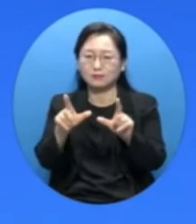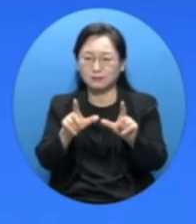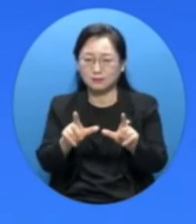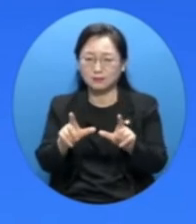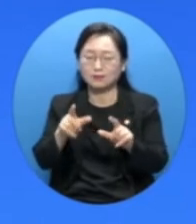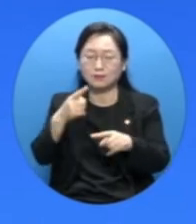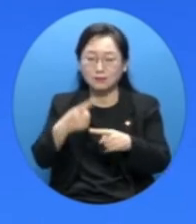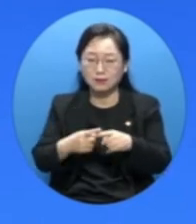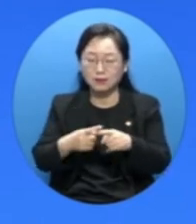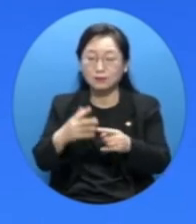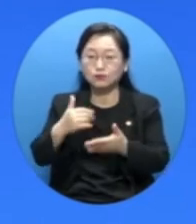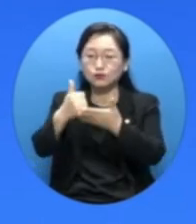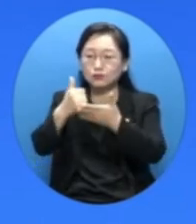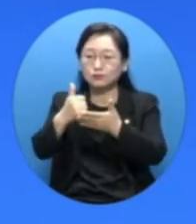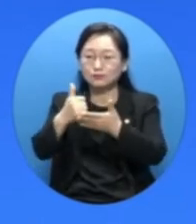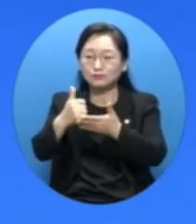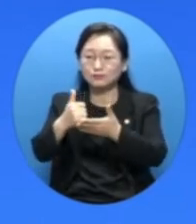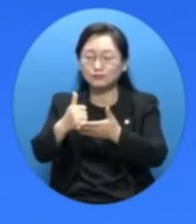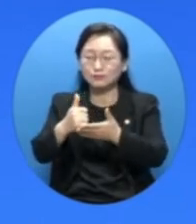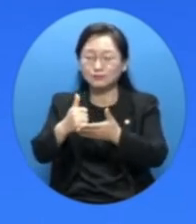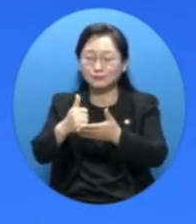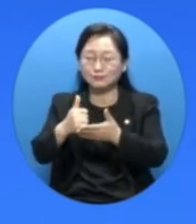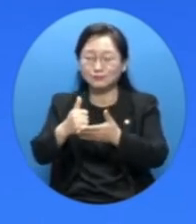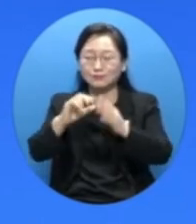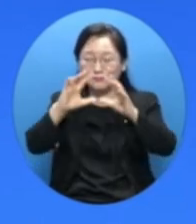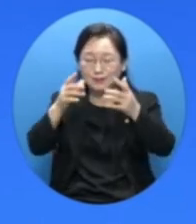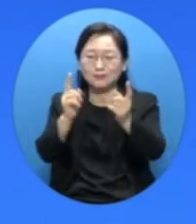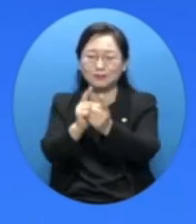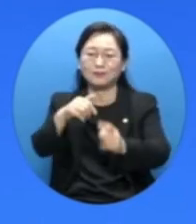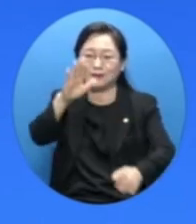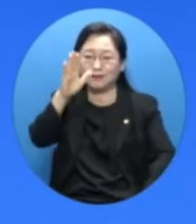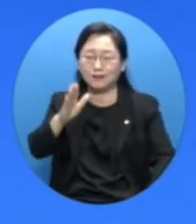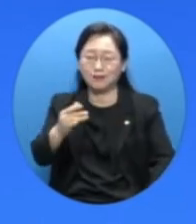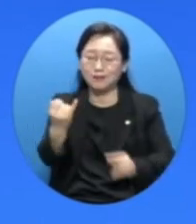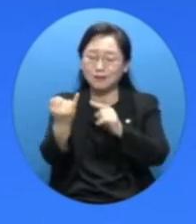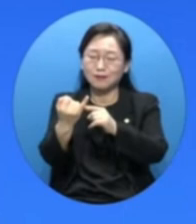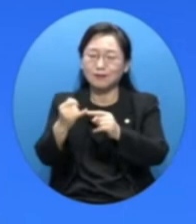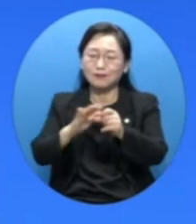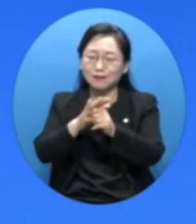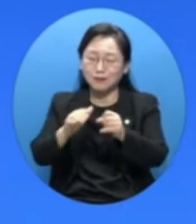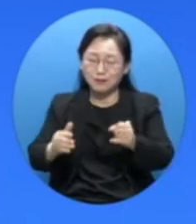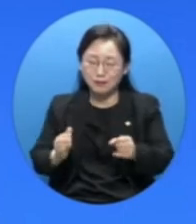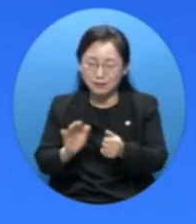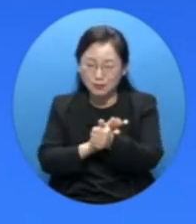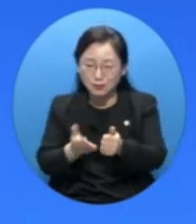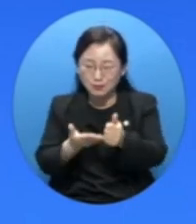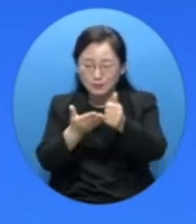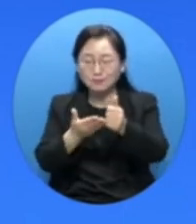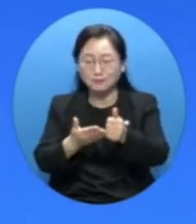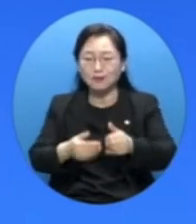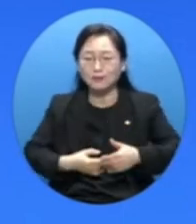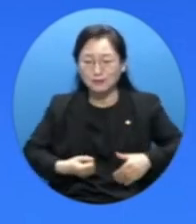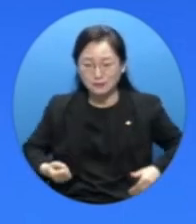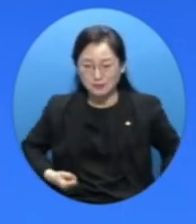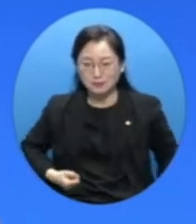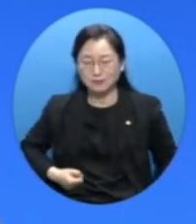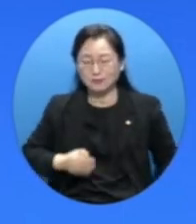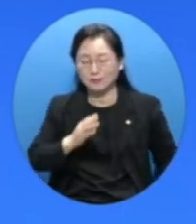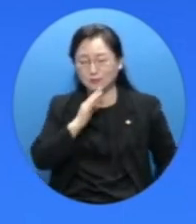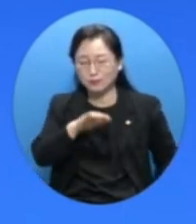살다가 주님의 품에 안겼습니다. 그러나 그분의 사랑, 그분의 섬김, 그분의 희생이 뿌리를